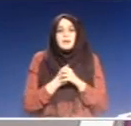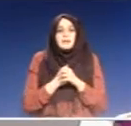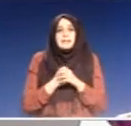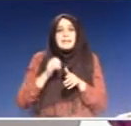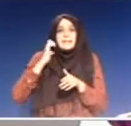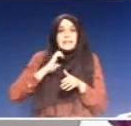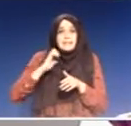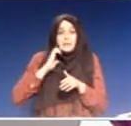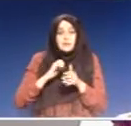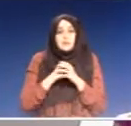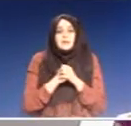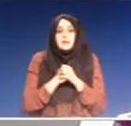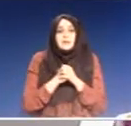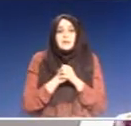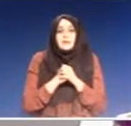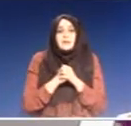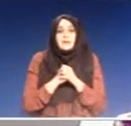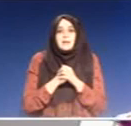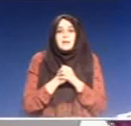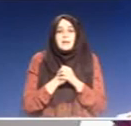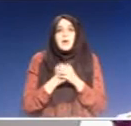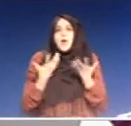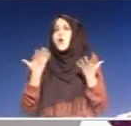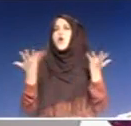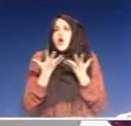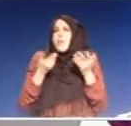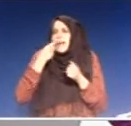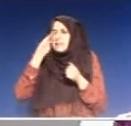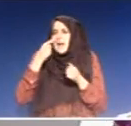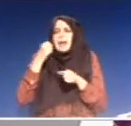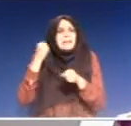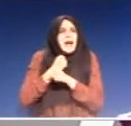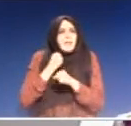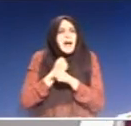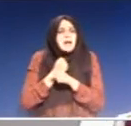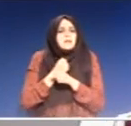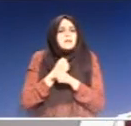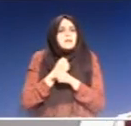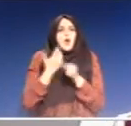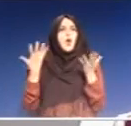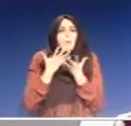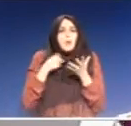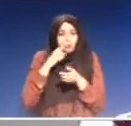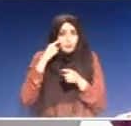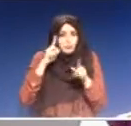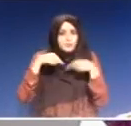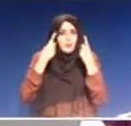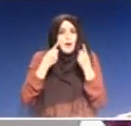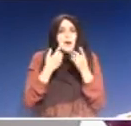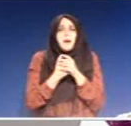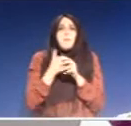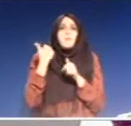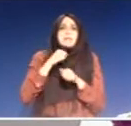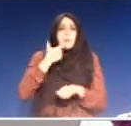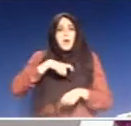نحاول استيعاب عمل الخبير القضائي أو الخبير العقاري. قد تطلب